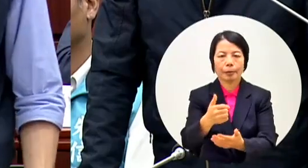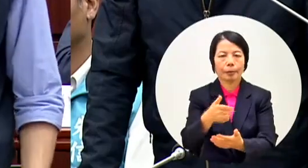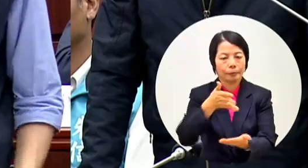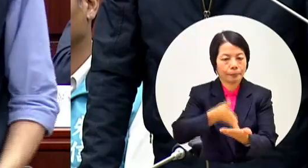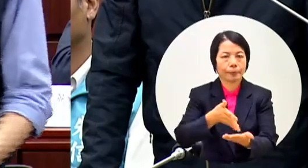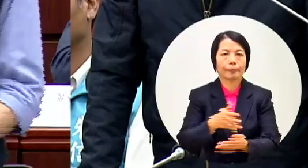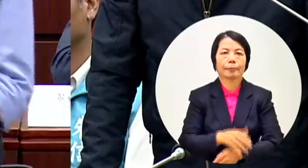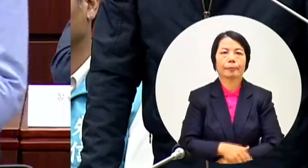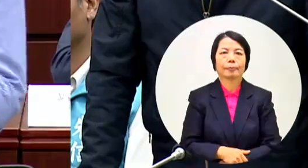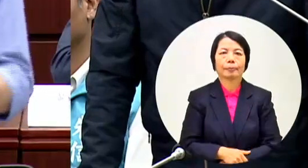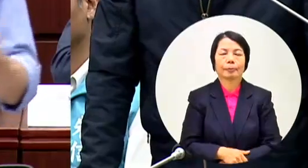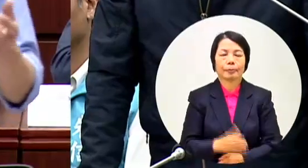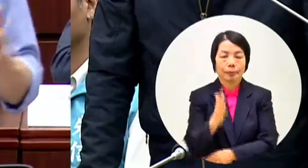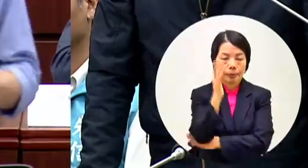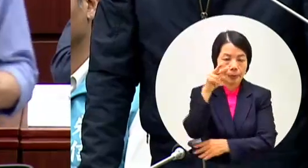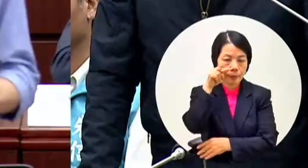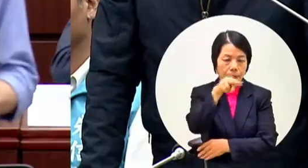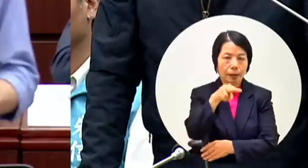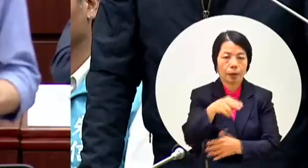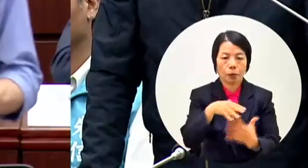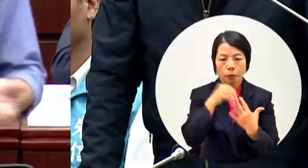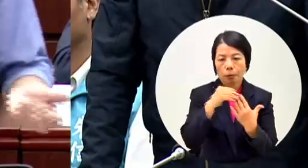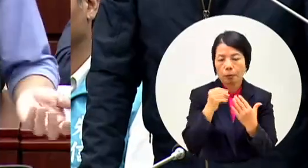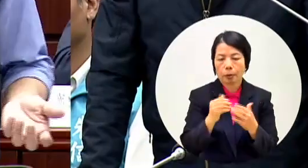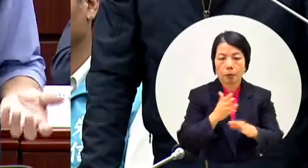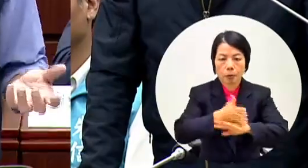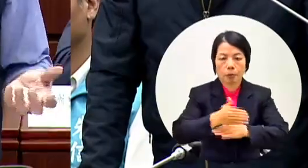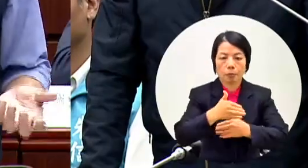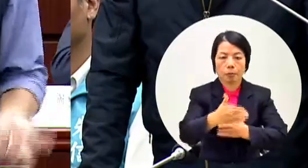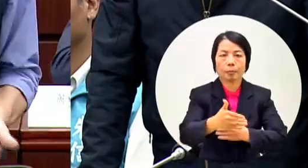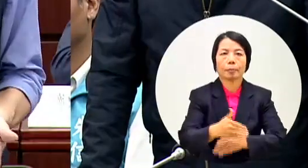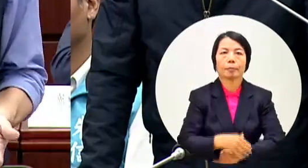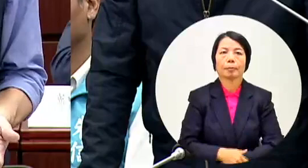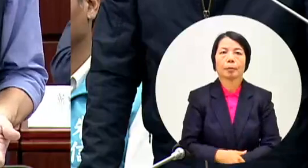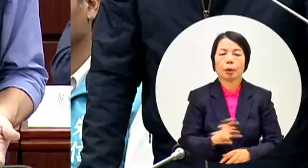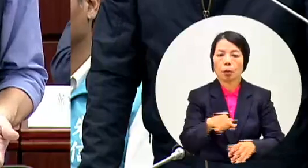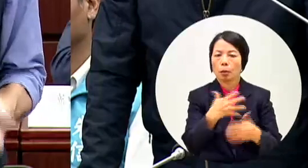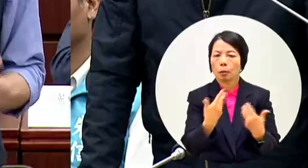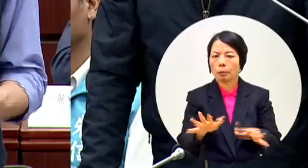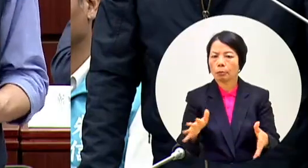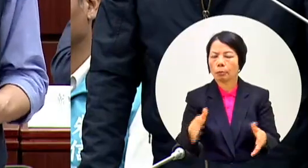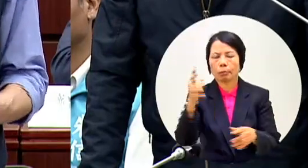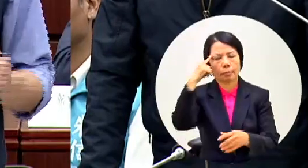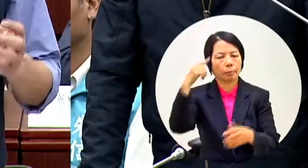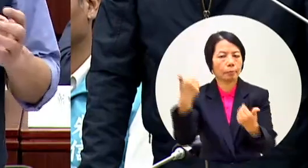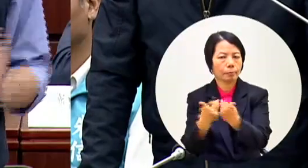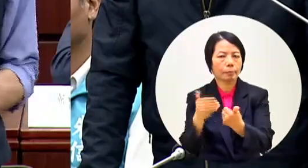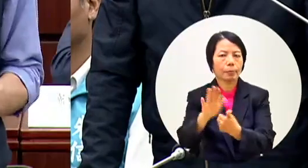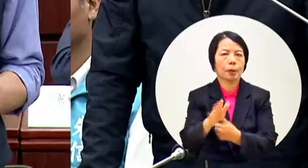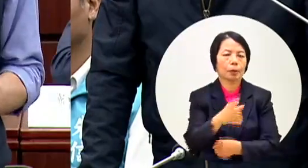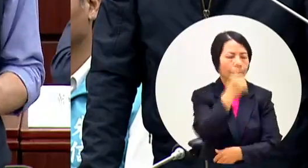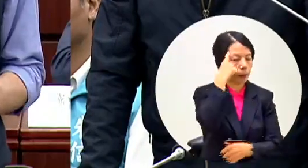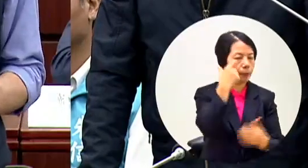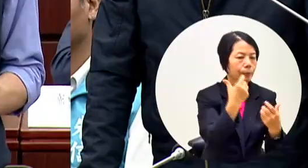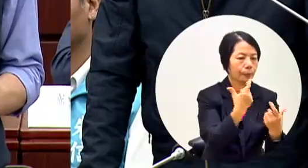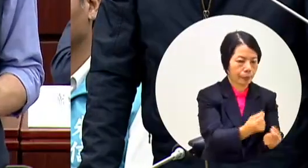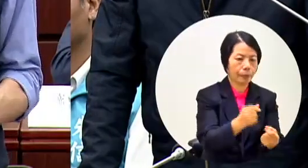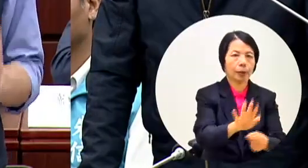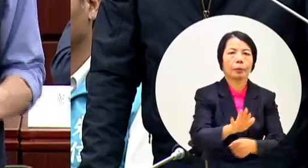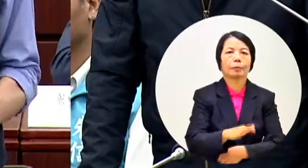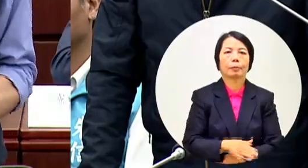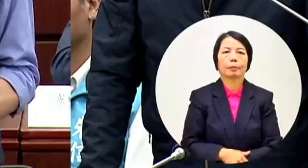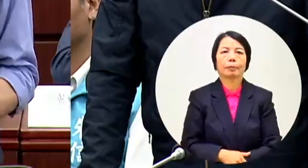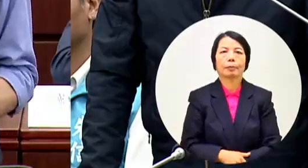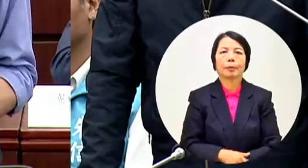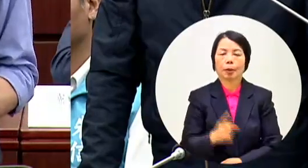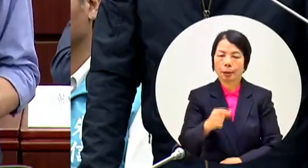选举过程有提出来，你很多人有反对，有赞成，啊，你马公，你容许